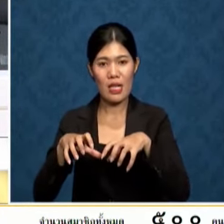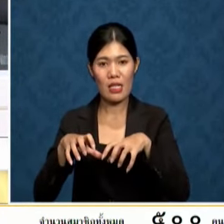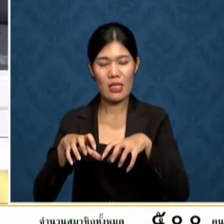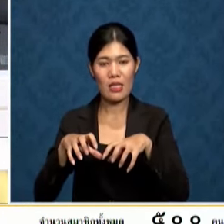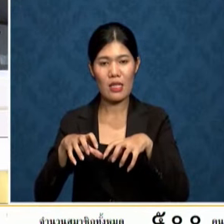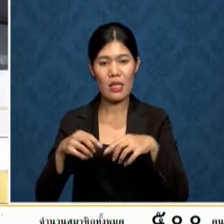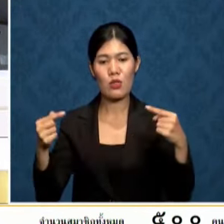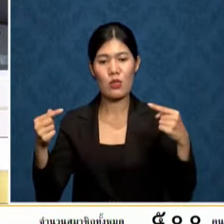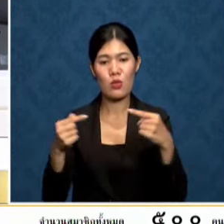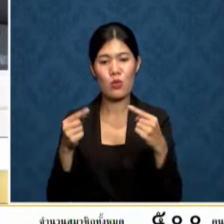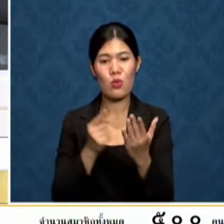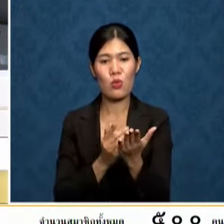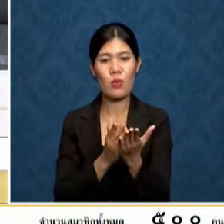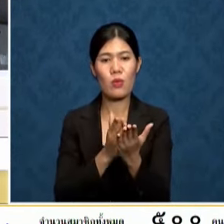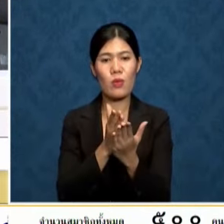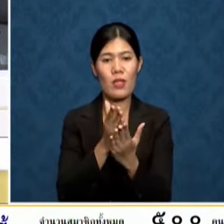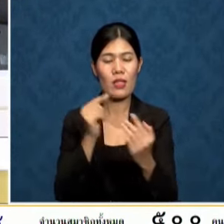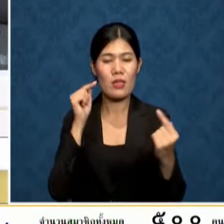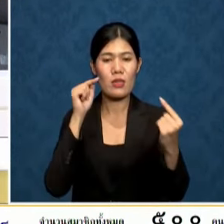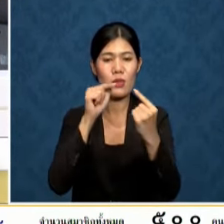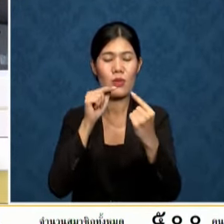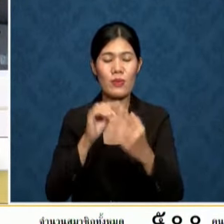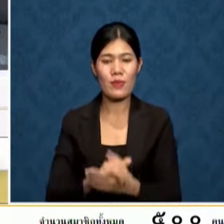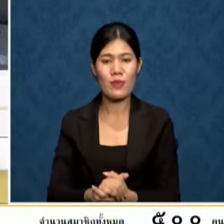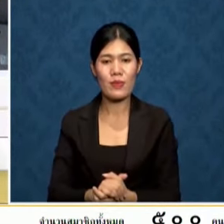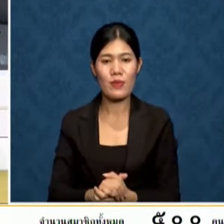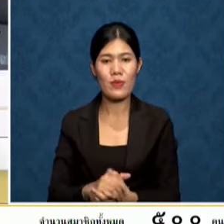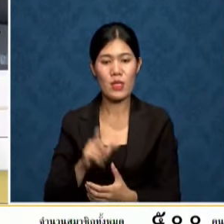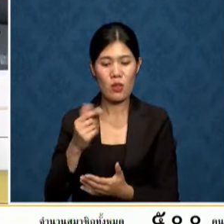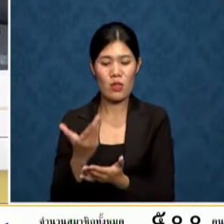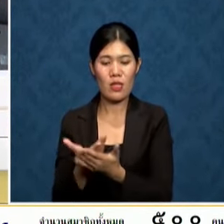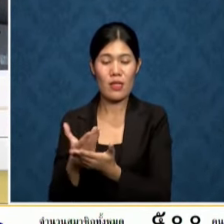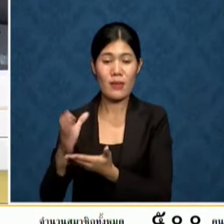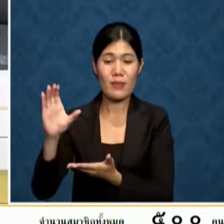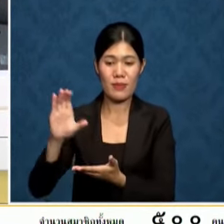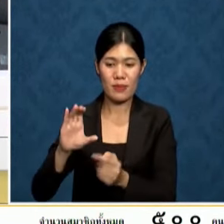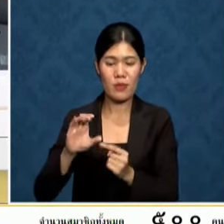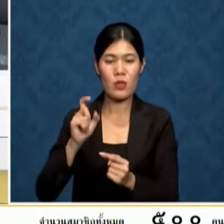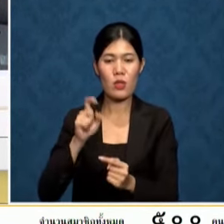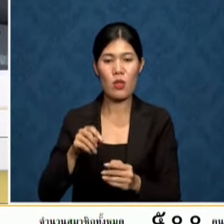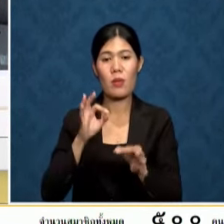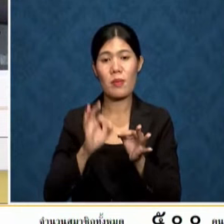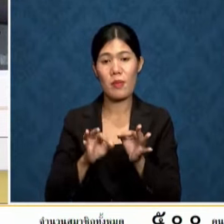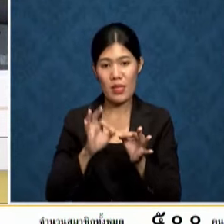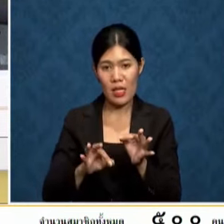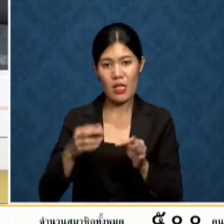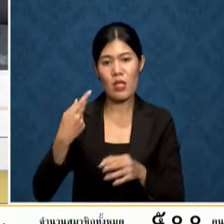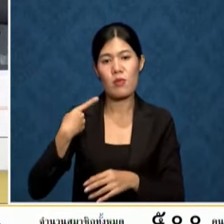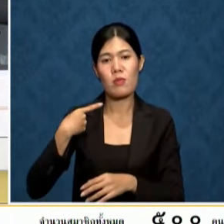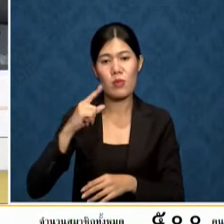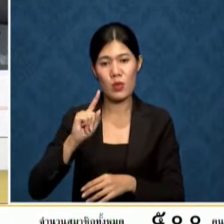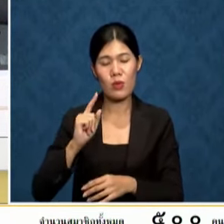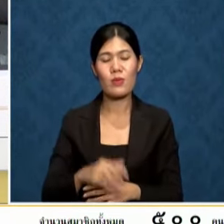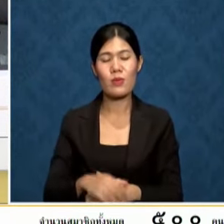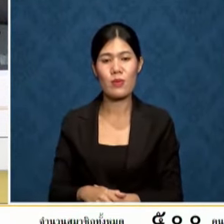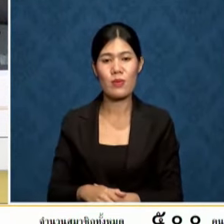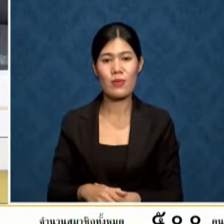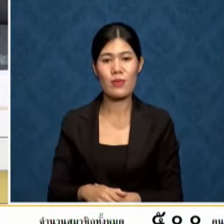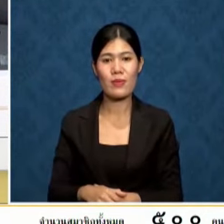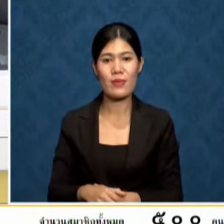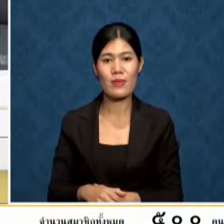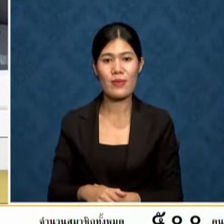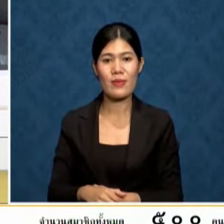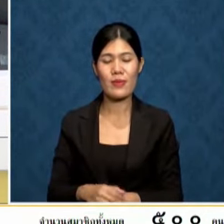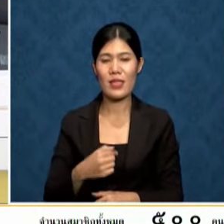สุดเพื่อที่จะเดินหน้าโครงการแต่ละโครงการโดยใช้เม็ดเงินอย่างประหยัดและคุ้มค่าและเกิดประโยชน์สูงสุดนี่จึงไม่ใช่การไม่